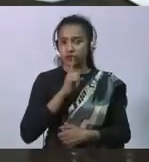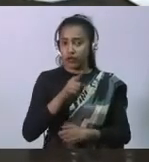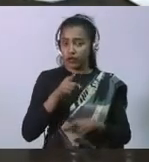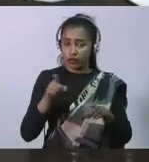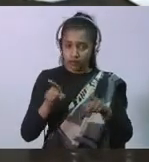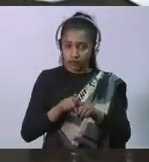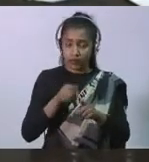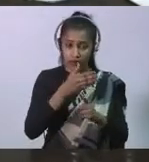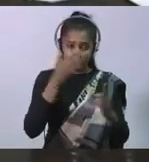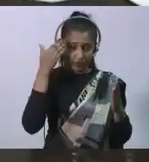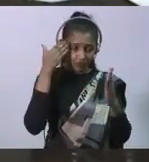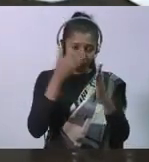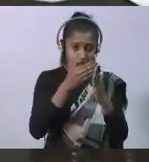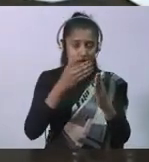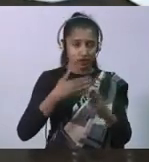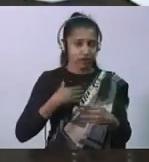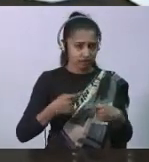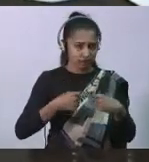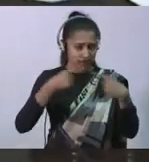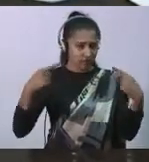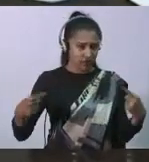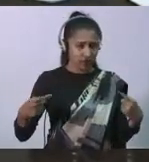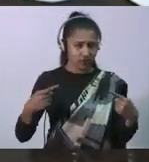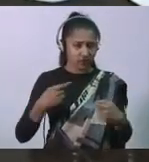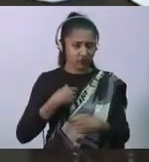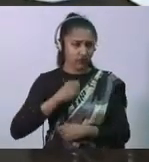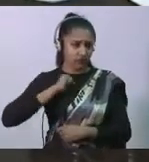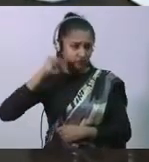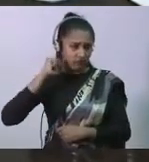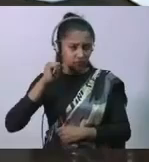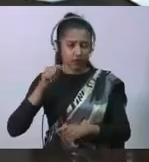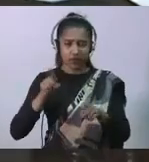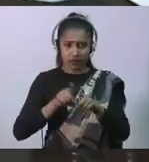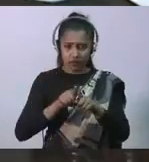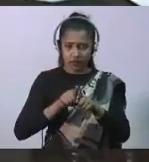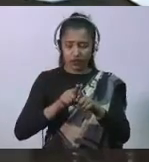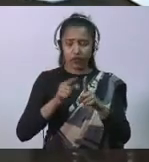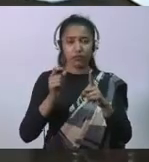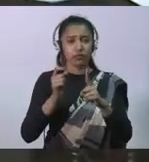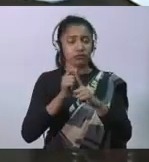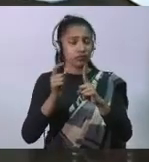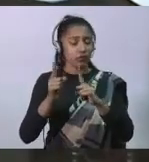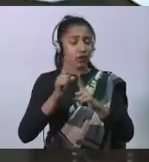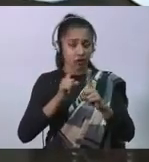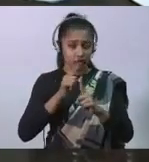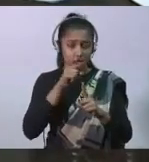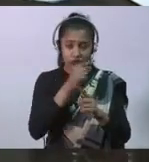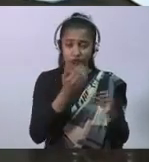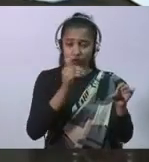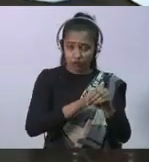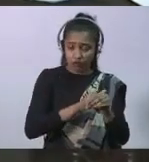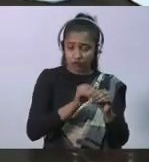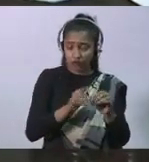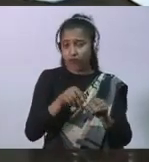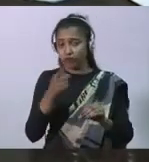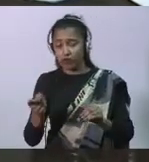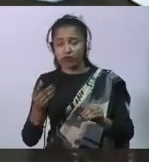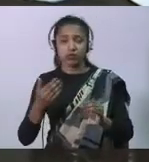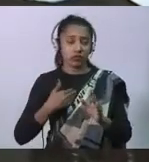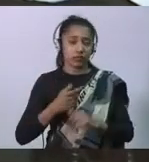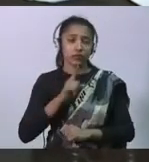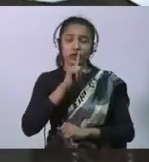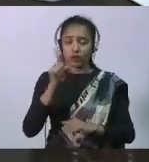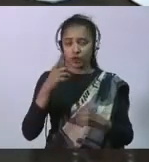පිළිබඳව අපගේ විරෝධය අප නිරන්තරයෙන් පාර්ලිමේන්තුවෙත් ඉන් පිටතත් ප්‍රකාශ කොට තිබෙනවා.